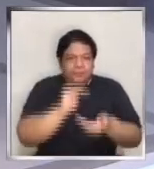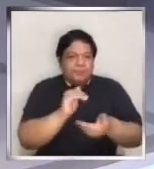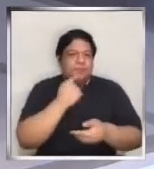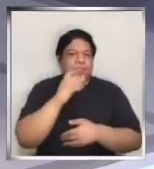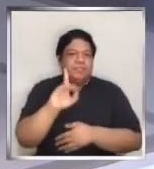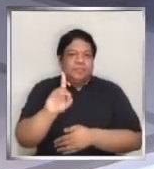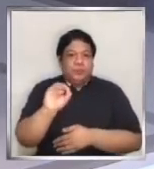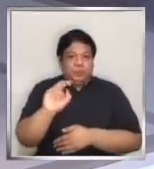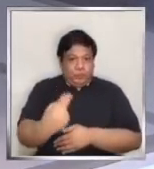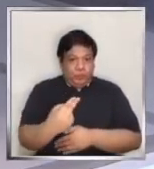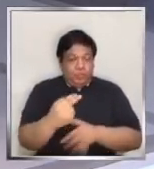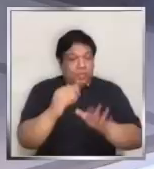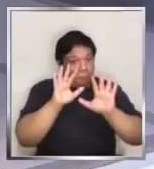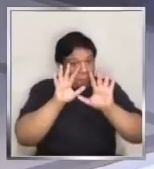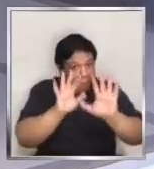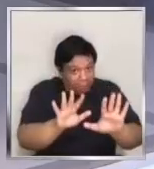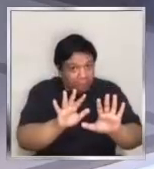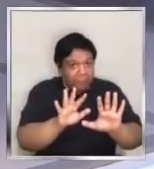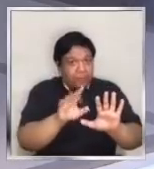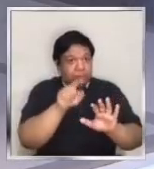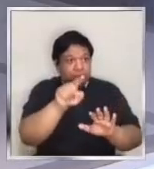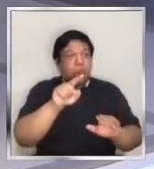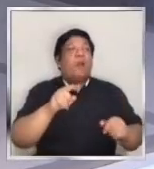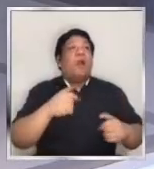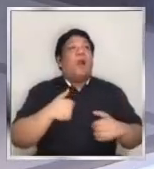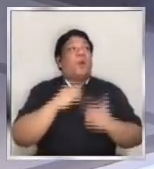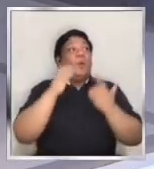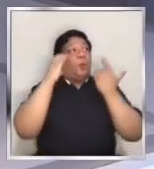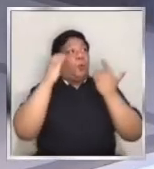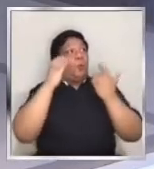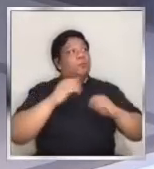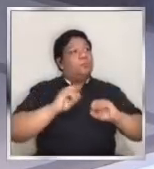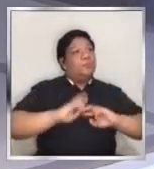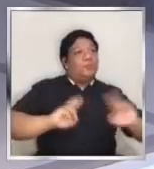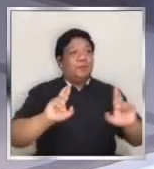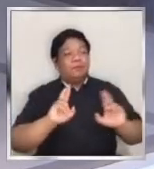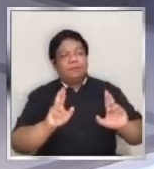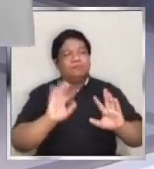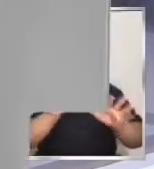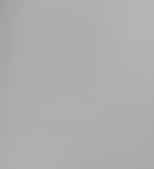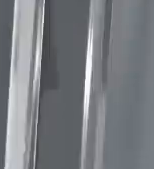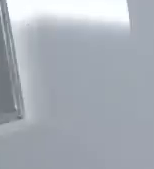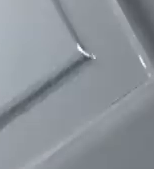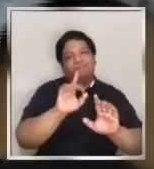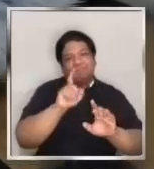pa rin daw dapat maging kampante ang publiko. Nakatutok si Lay Alvin.